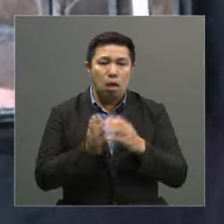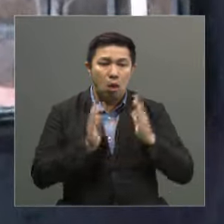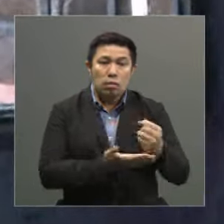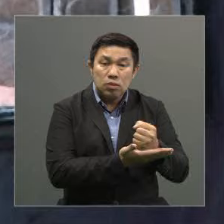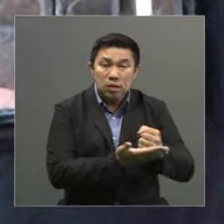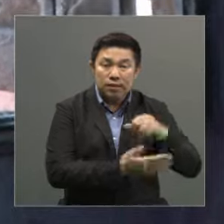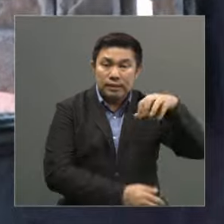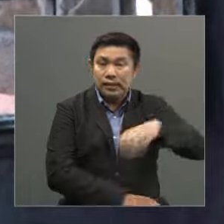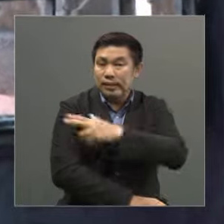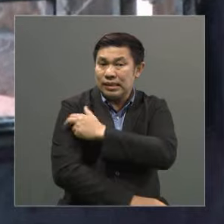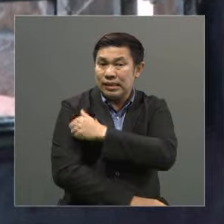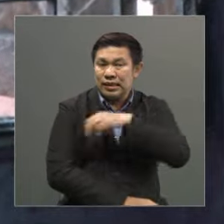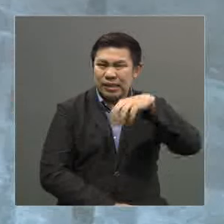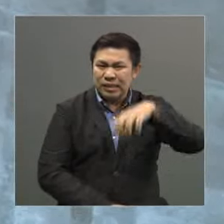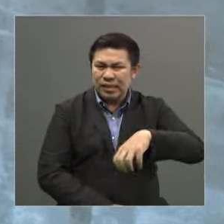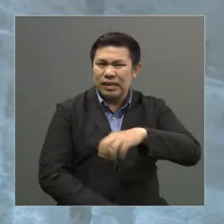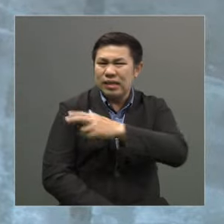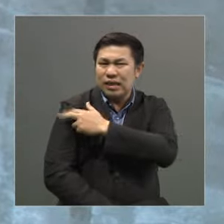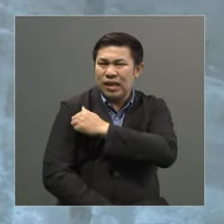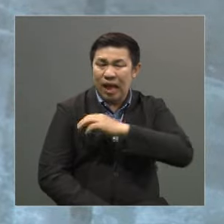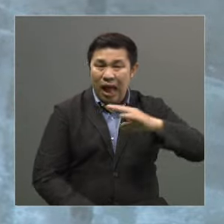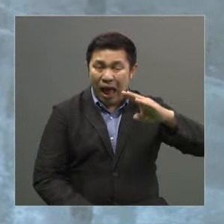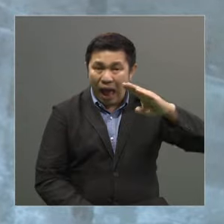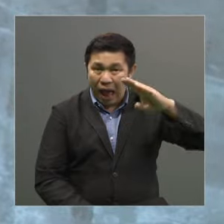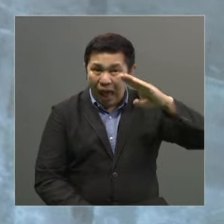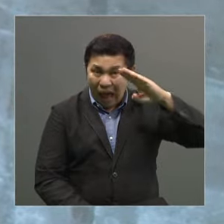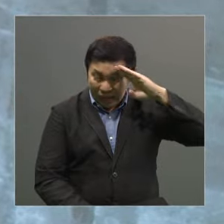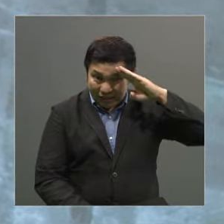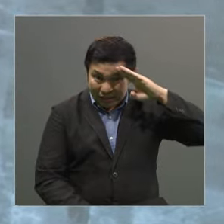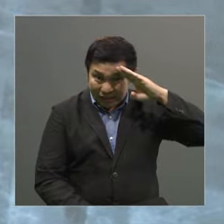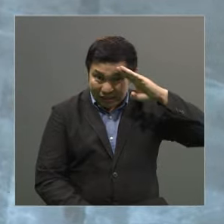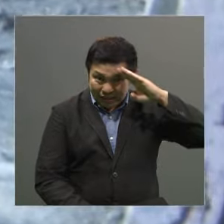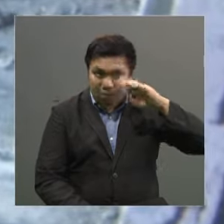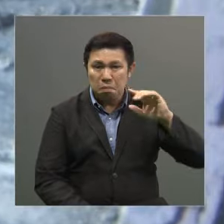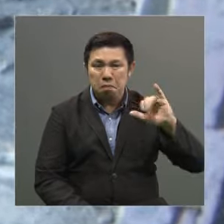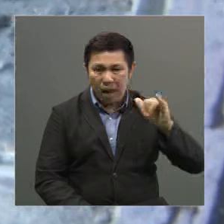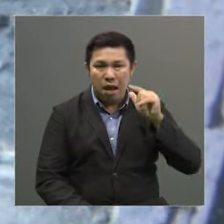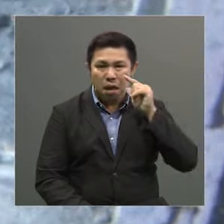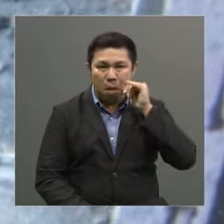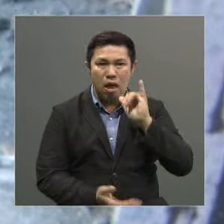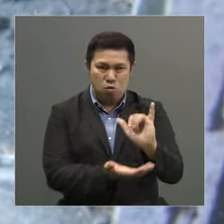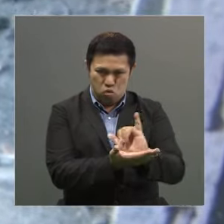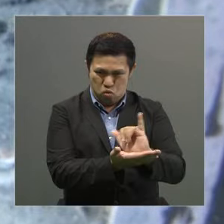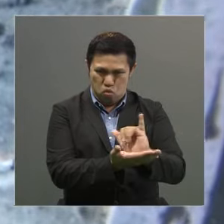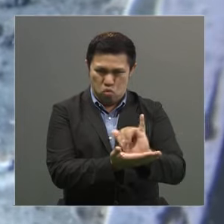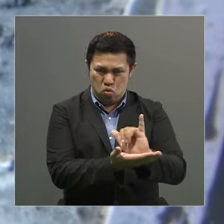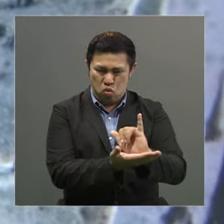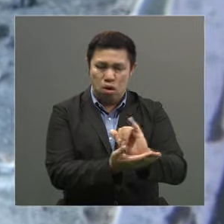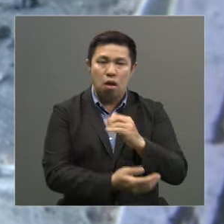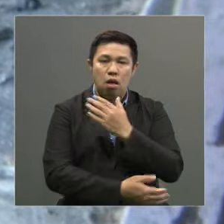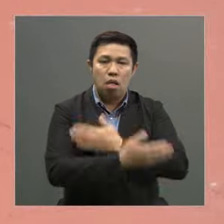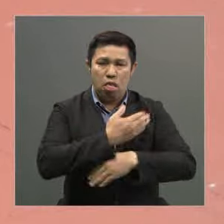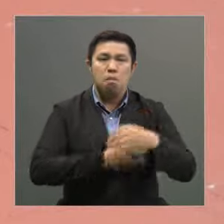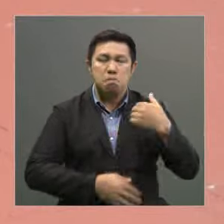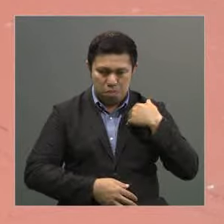ะห์ที่โรงพยาบาลพระมงกุฎเกล้าเนี่ยโทรมาบอกให้เตรียมตั้งรับเพราะว่าคุณแม่อาจจะกลายเป็นผู้ป่วยติดเตียงขึ้นมาอีกคนนึงนะจาก